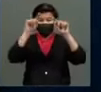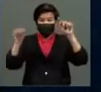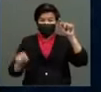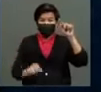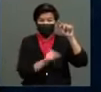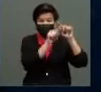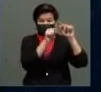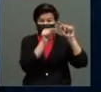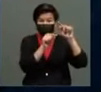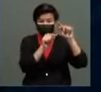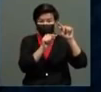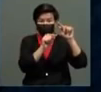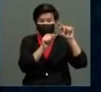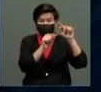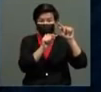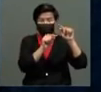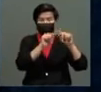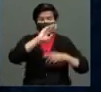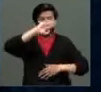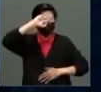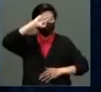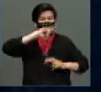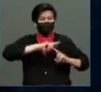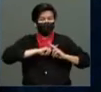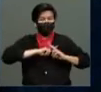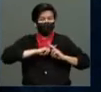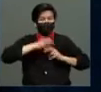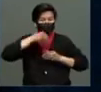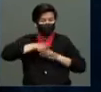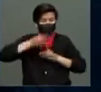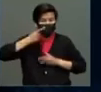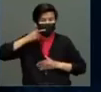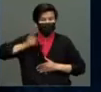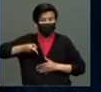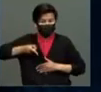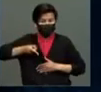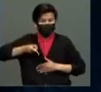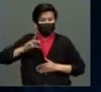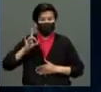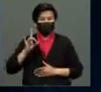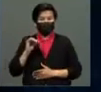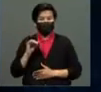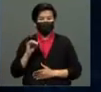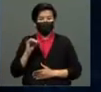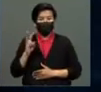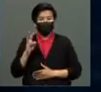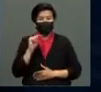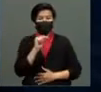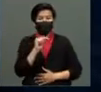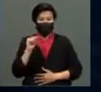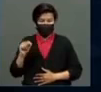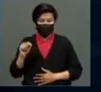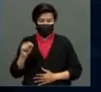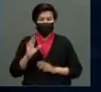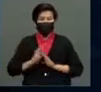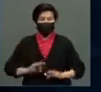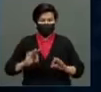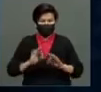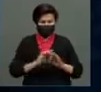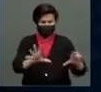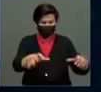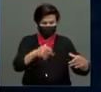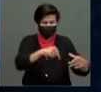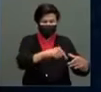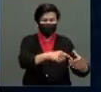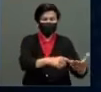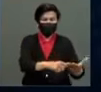ครับมีโรคประจำตัวถึง 86% เพราะฉะนั้นนี่คือความเสี่ยงที่เราต้องเรียกคนกลุ่มนี้เข้ามาแต่อย่างไรก็ตาม